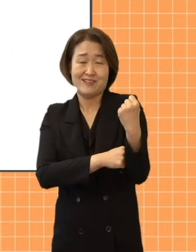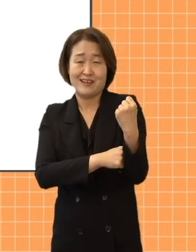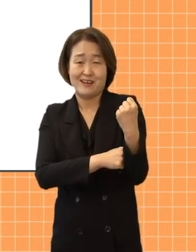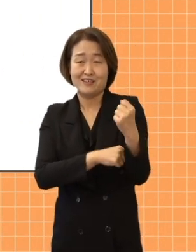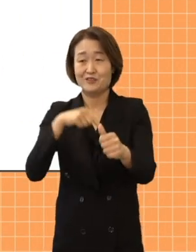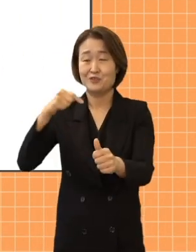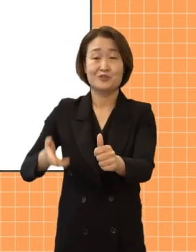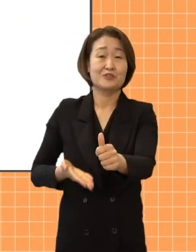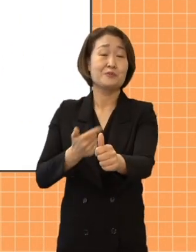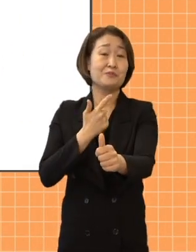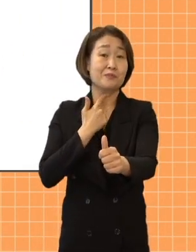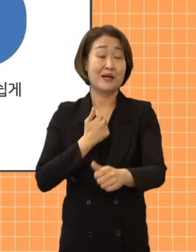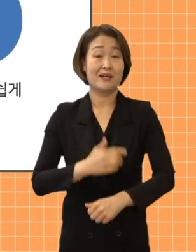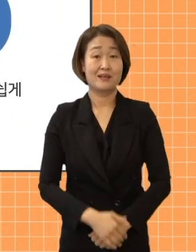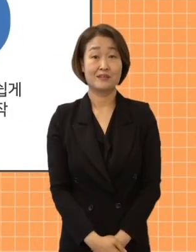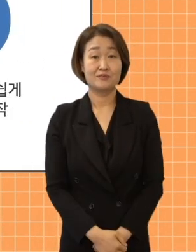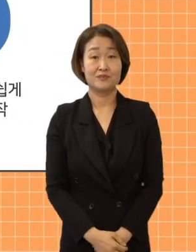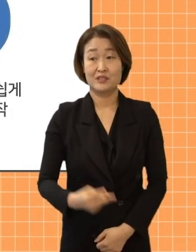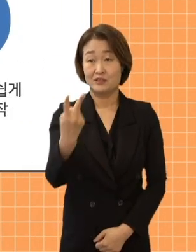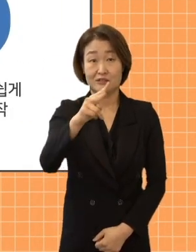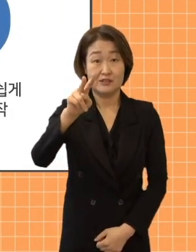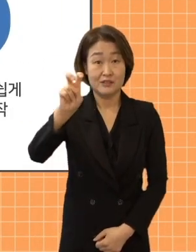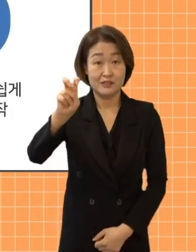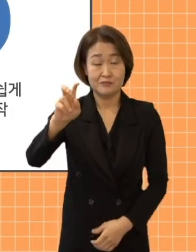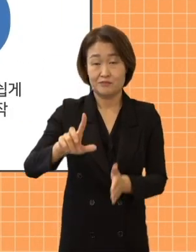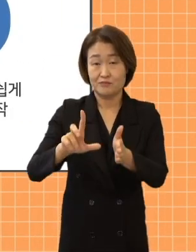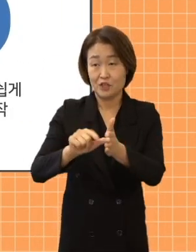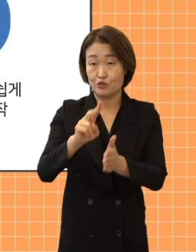대상으로 역량 강화 교육을 실시했습니다.